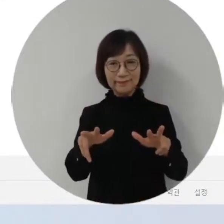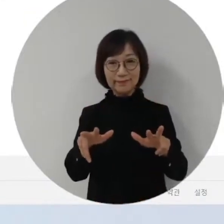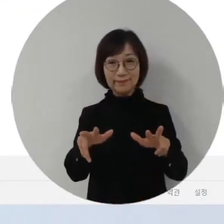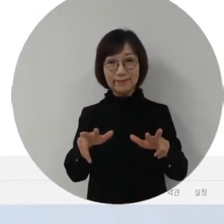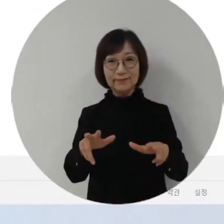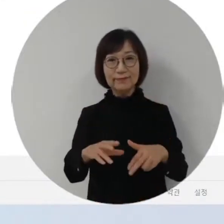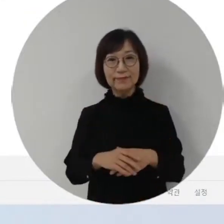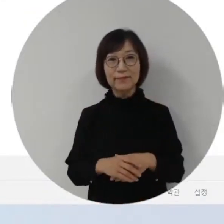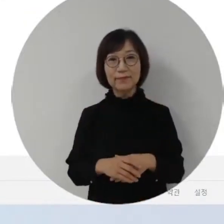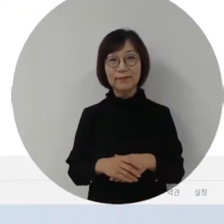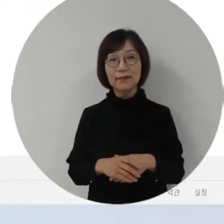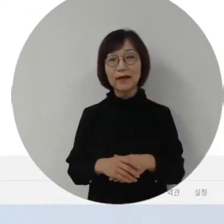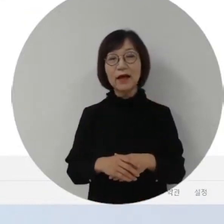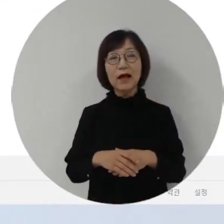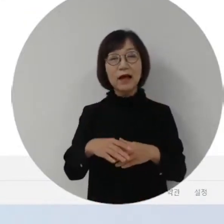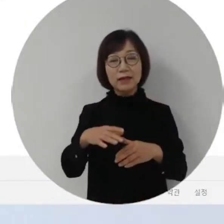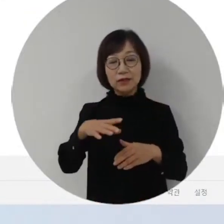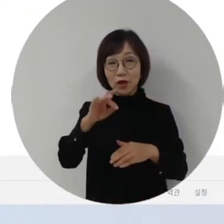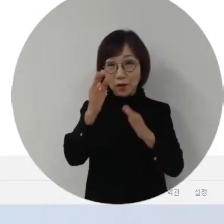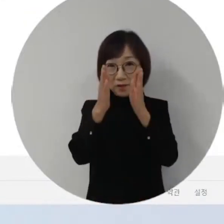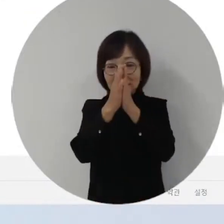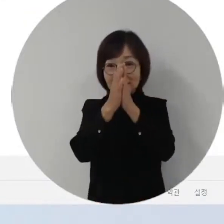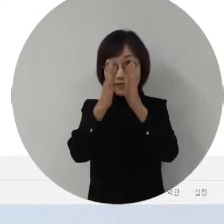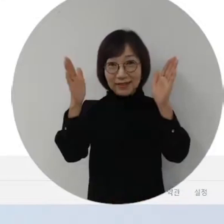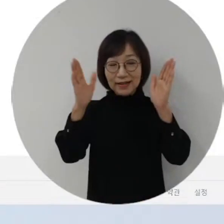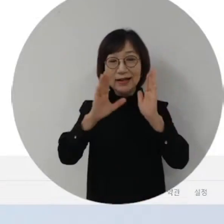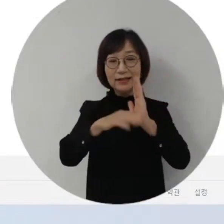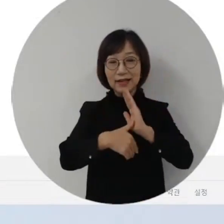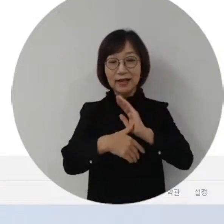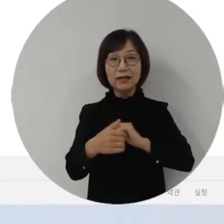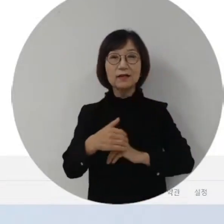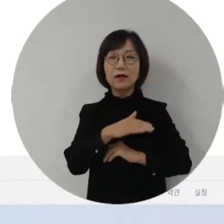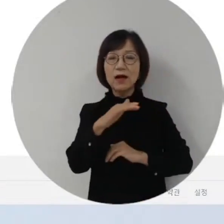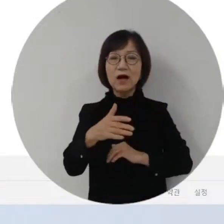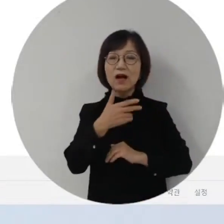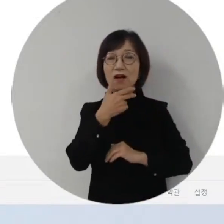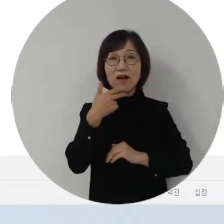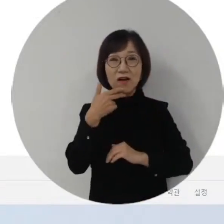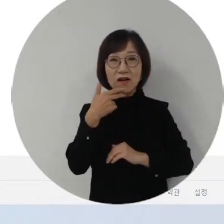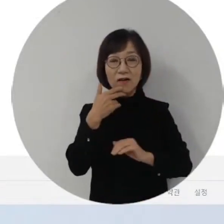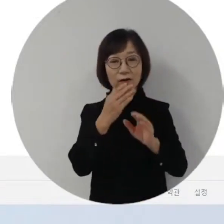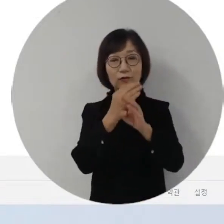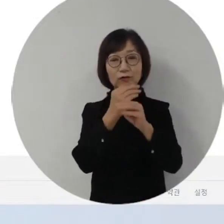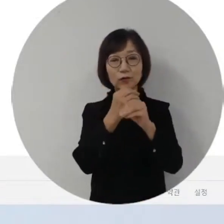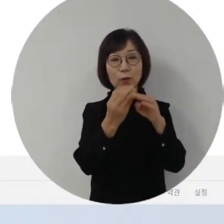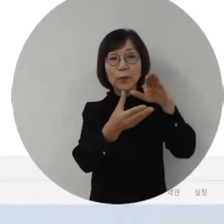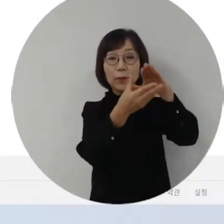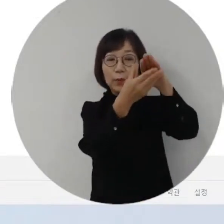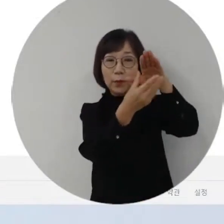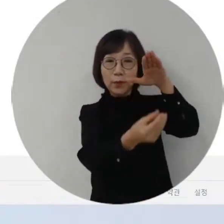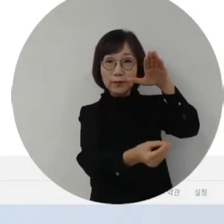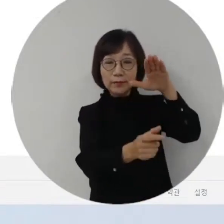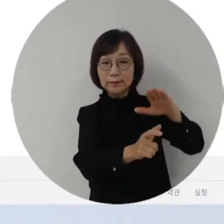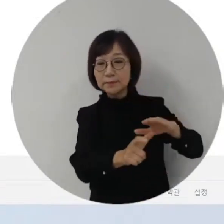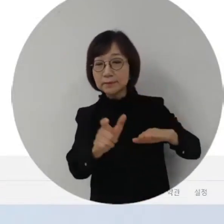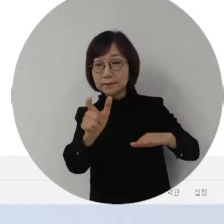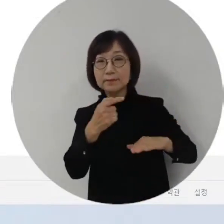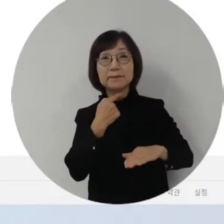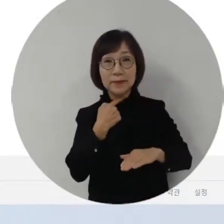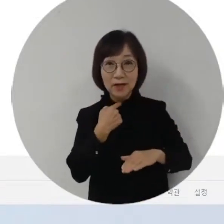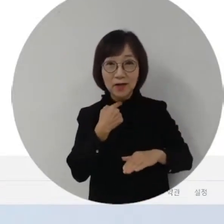똑같이 시작 페이지인데 우리가 URL을 복사해서 붙여넣기 했잖아요. 다른 방법 한번 사용해